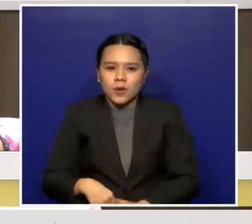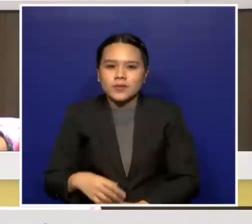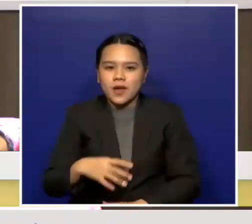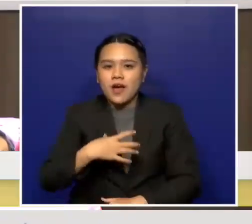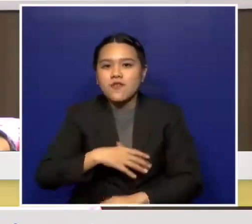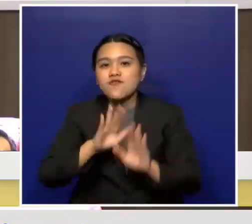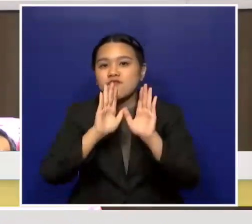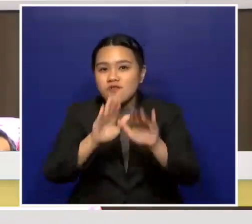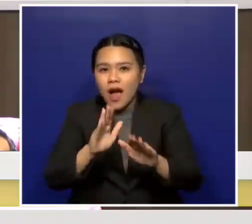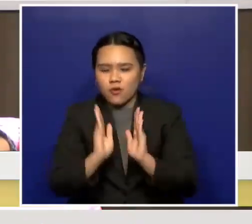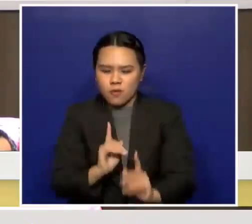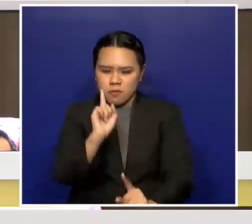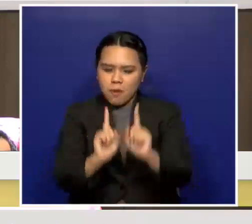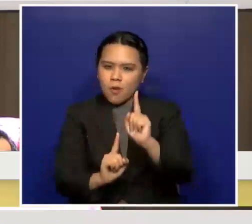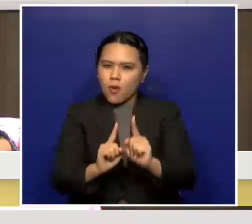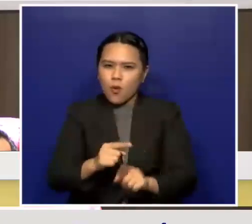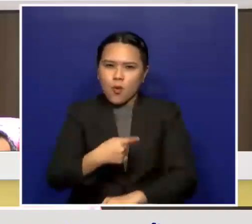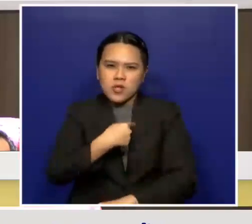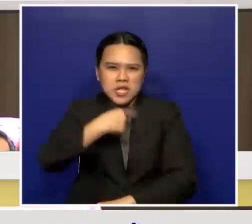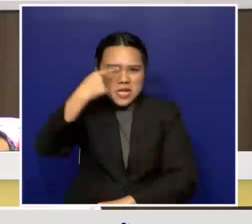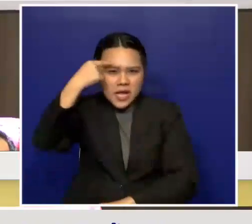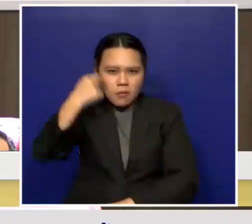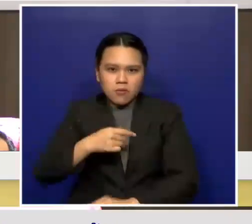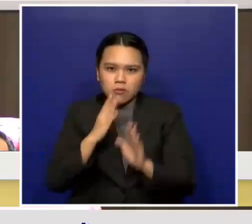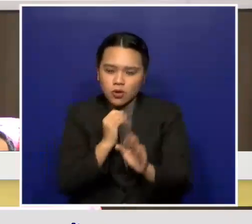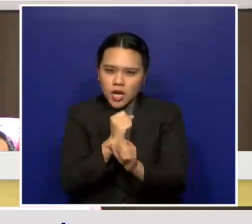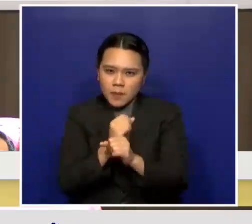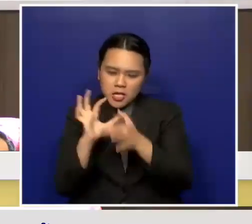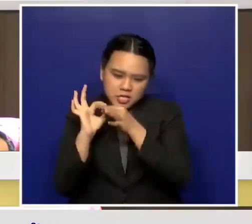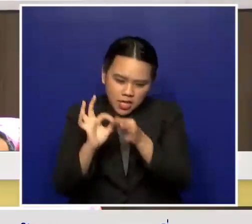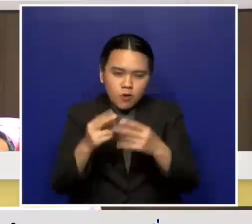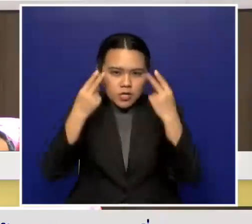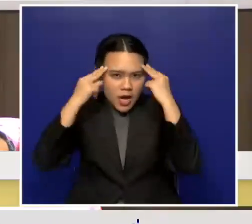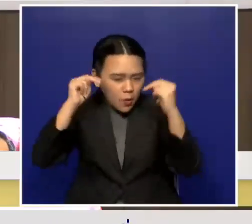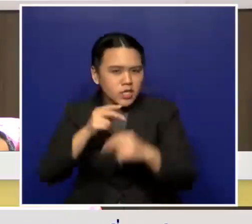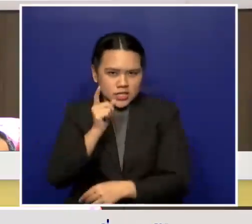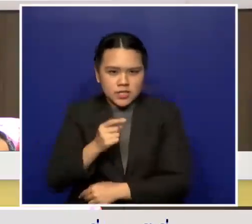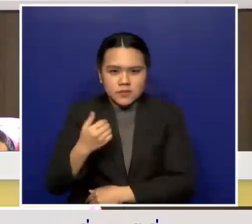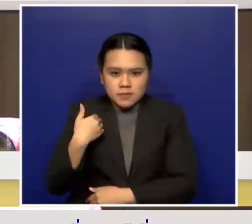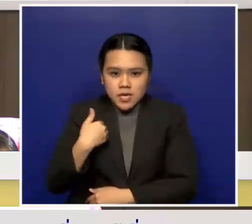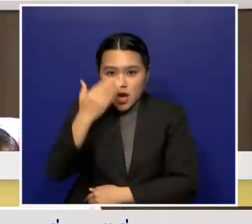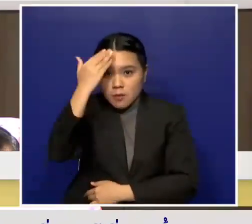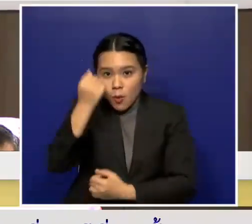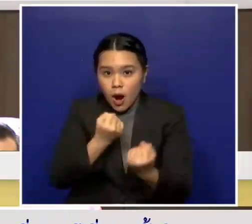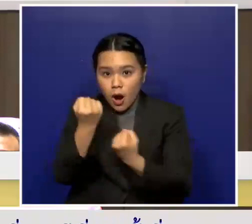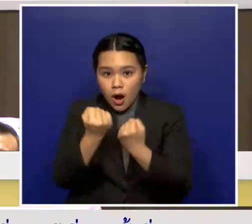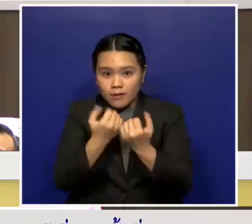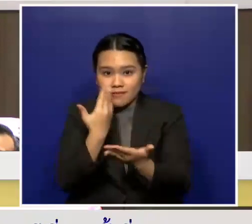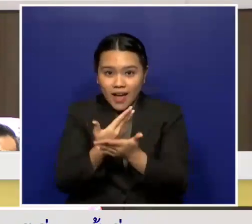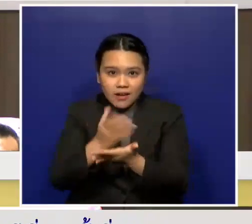วยใจดำเหลือเกินเจ้าหน้าที่ที่เกี่ยวข้องและถึงนายกแน่นอนเพราะล็อตนี้มัน 2,000 กว่าล้านมันไม่ใ